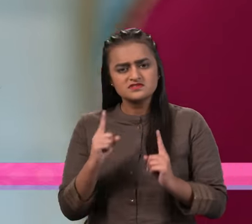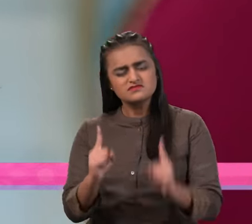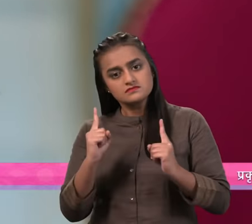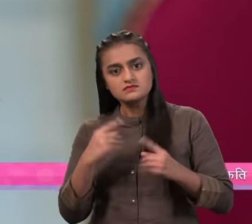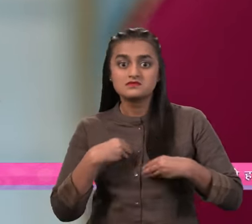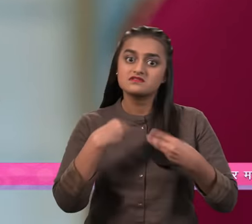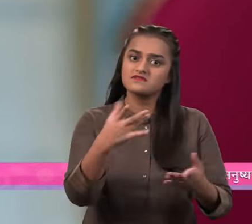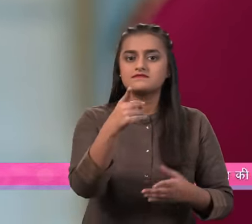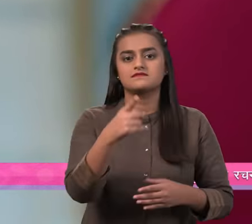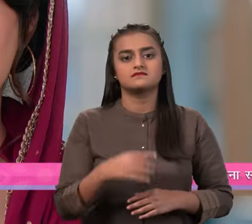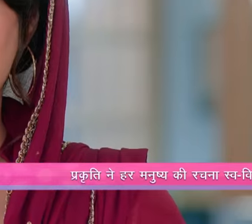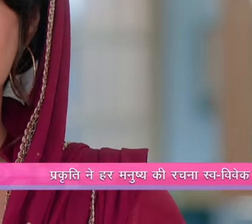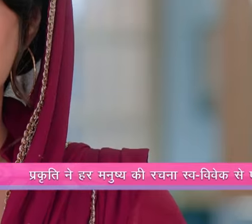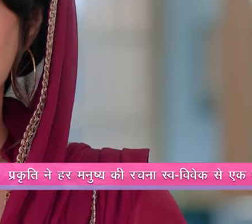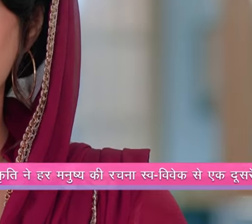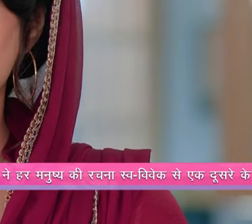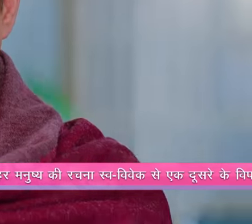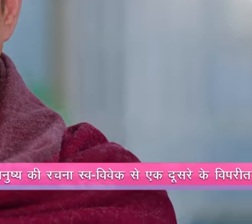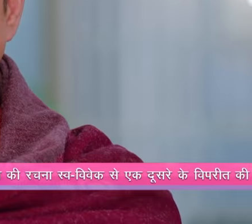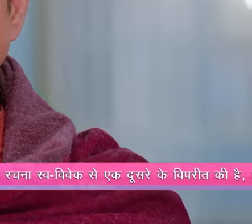है ये पता चल जाएगा तुम्हें।